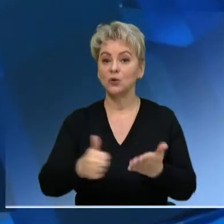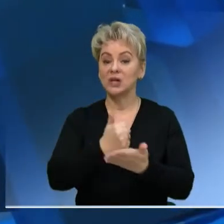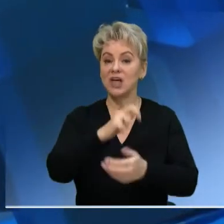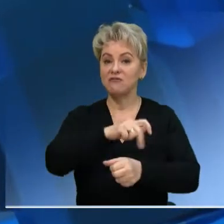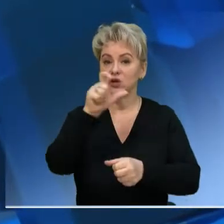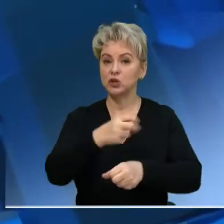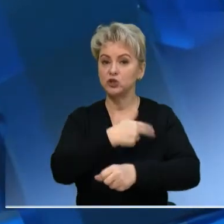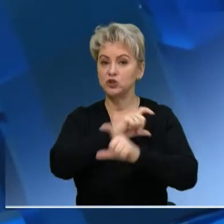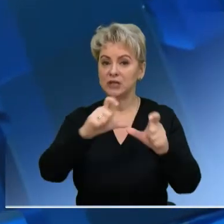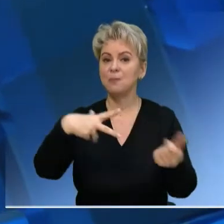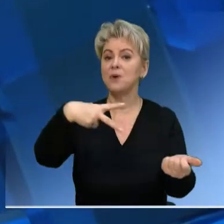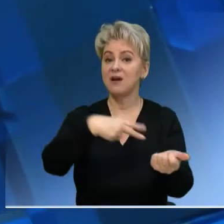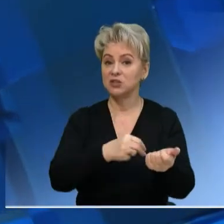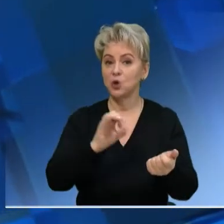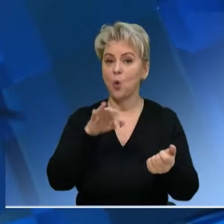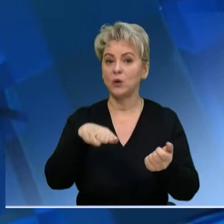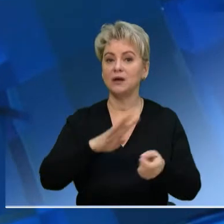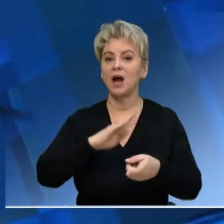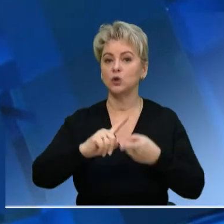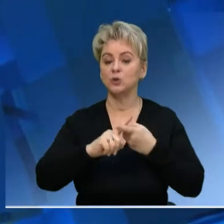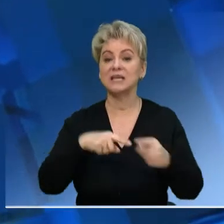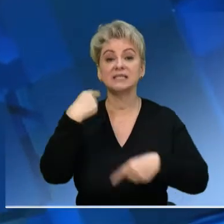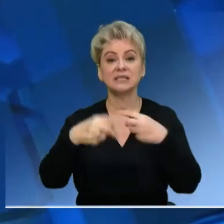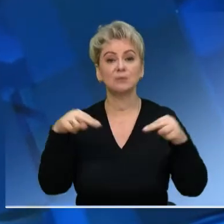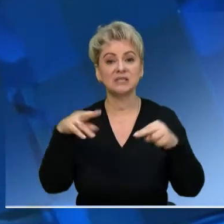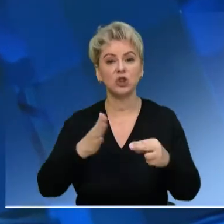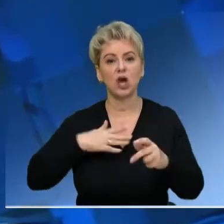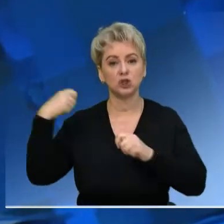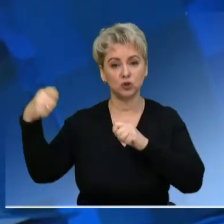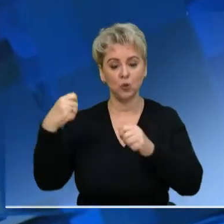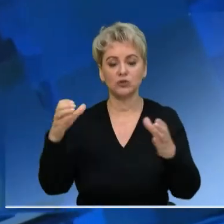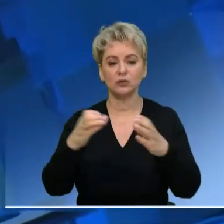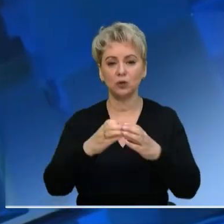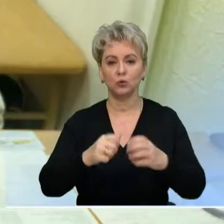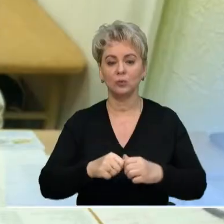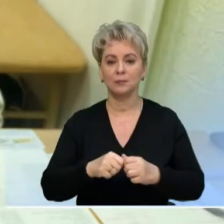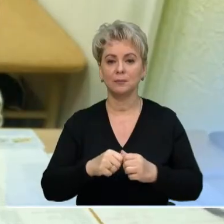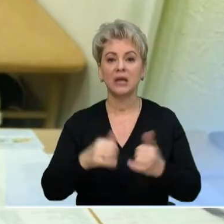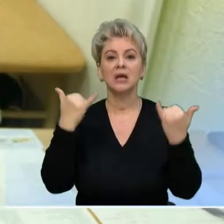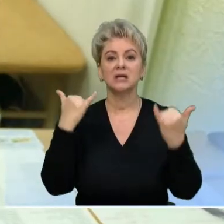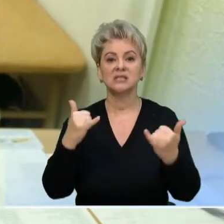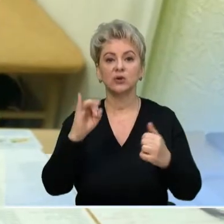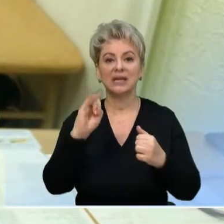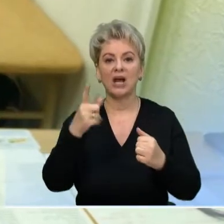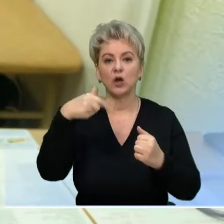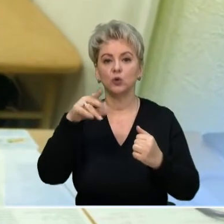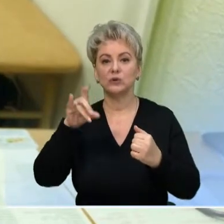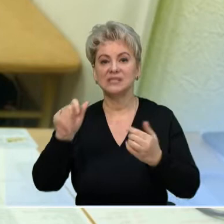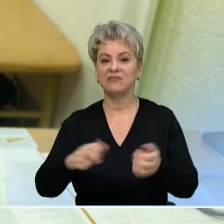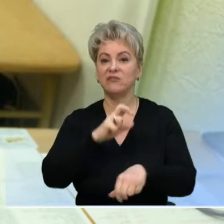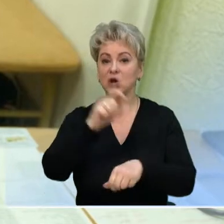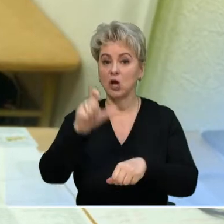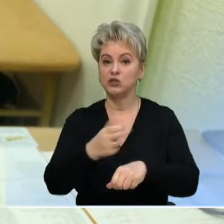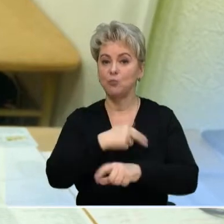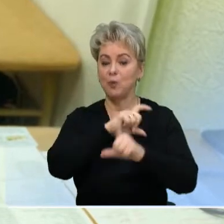главврачи больниц проходят вакцинацию от коронавируса. За процессом следила наша съемочная группа. Сегодня Игорь Гайнудинов, главный врач